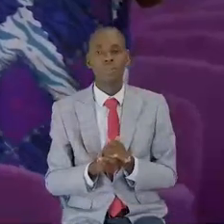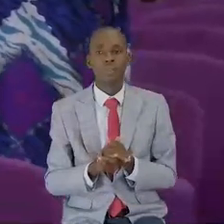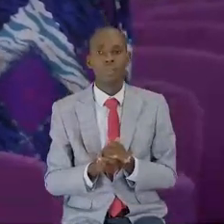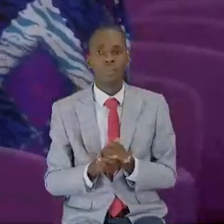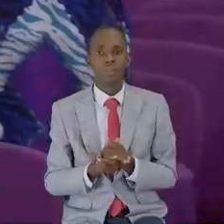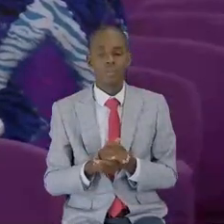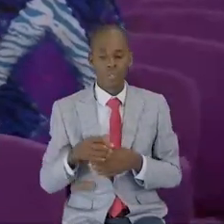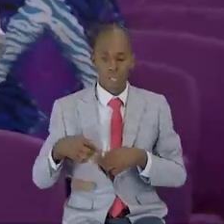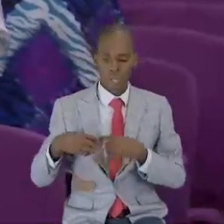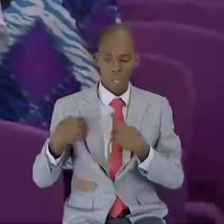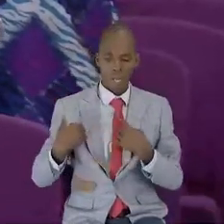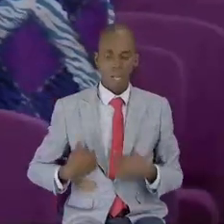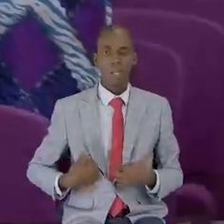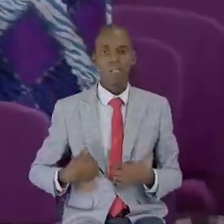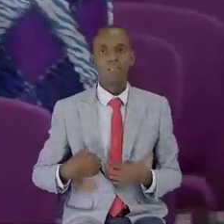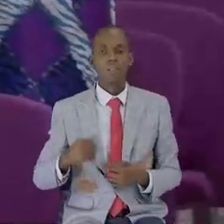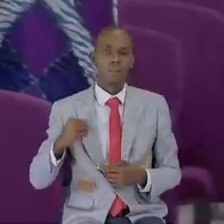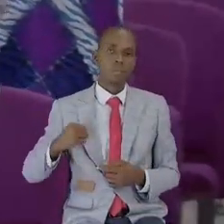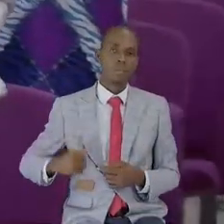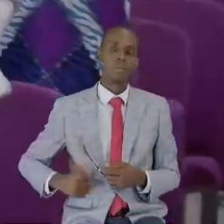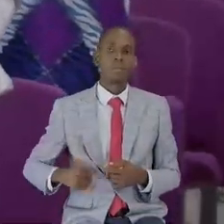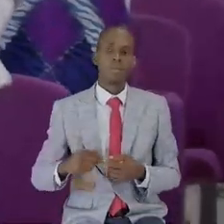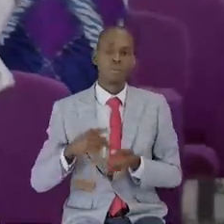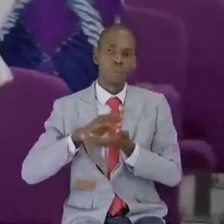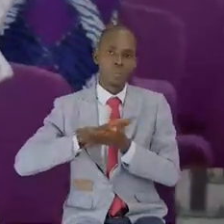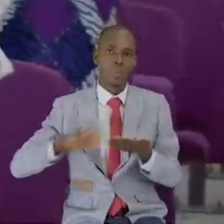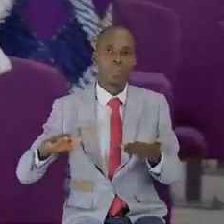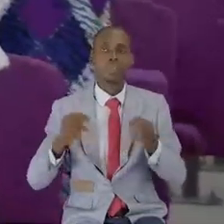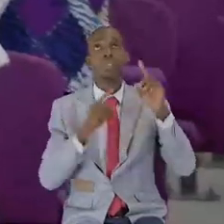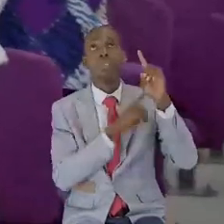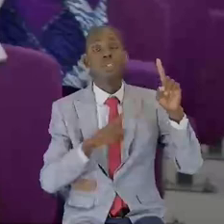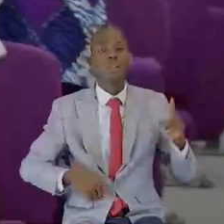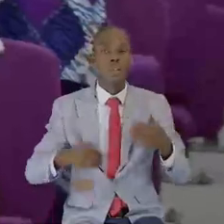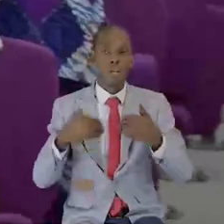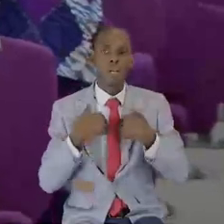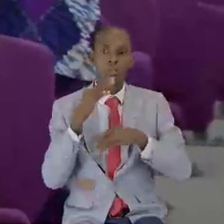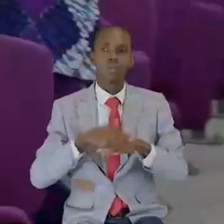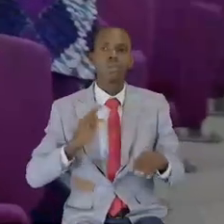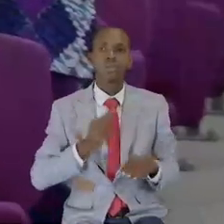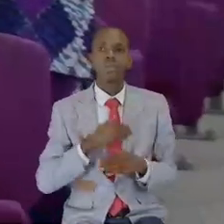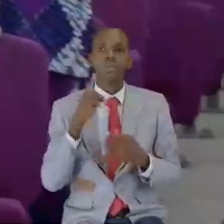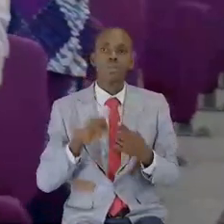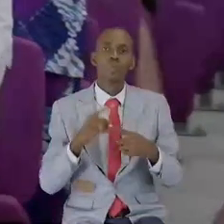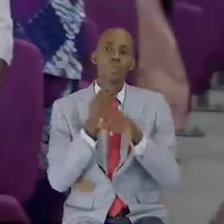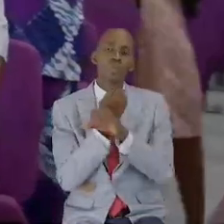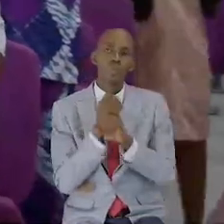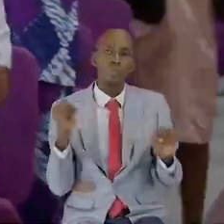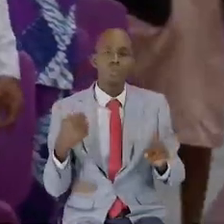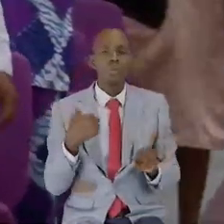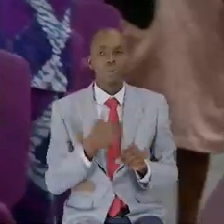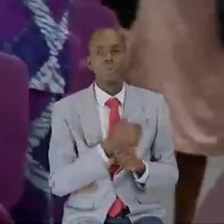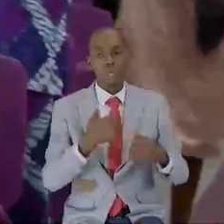La circoncision du cœur. Le Seigneur nous a appelés au salut. Nous avons